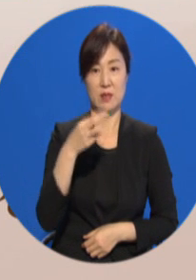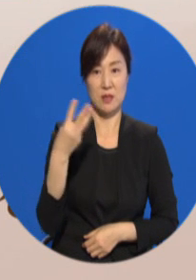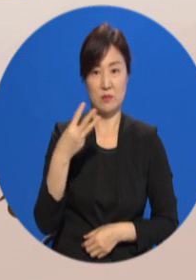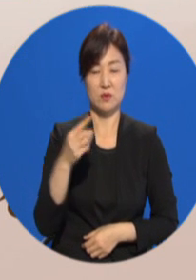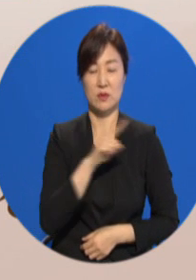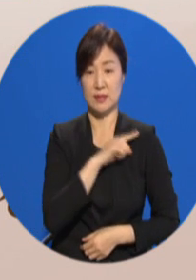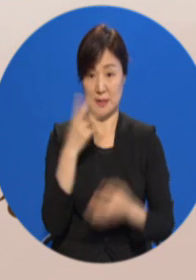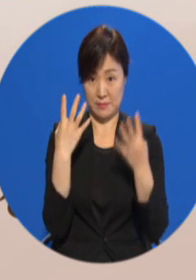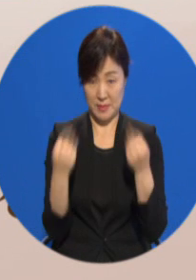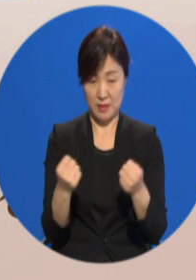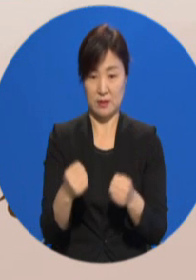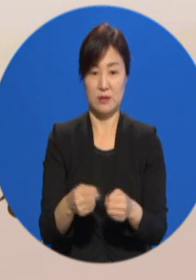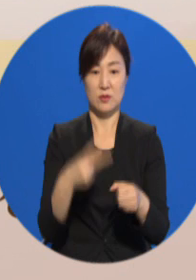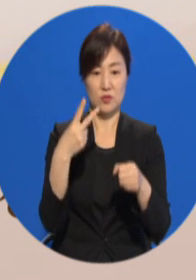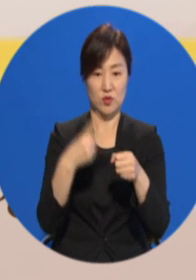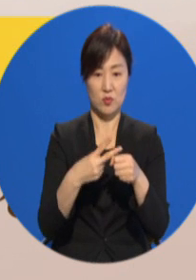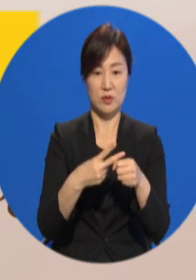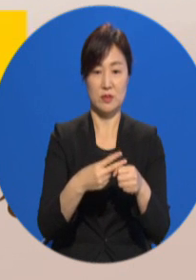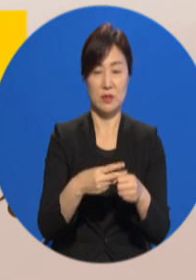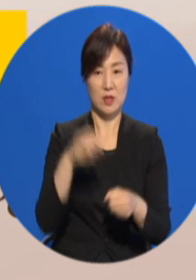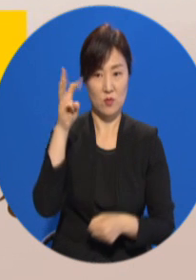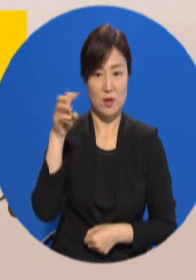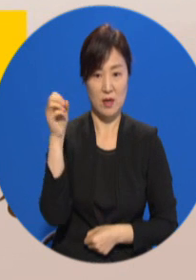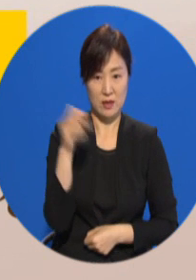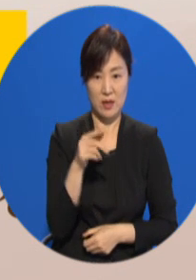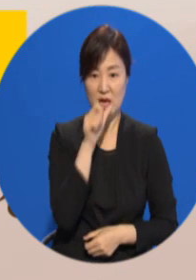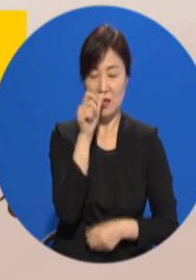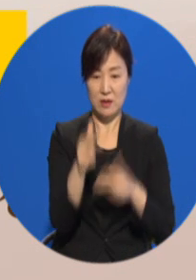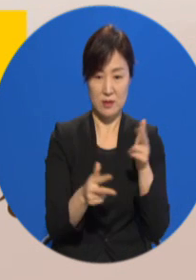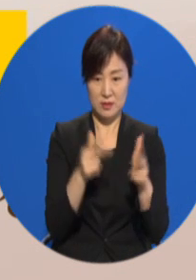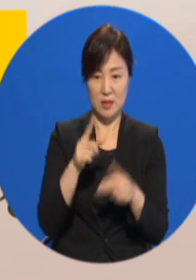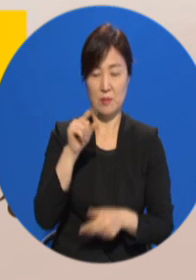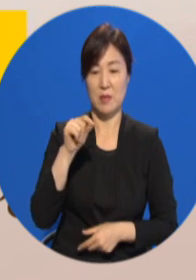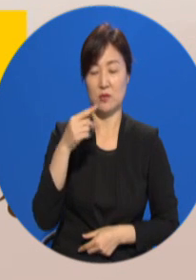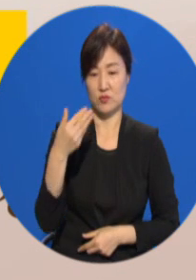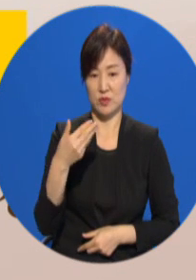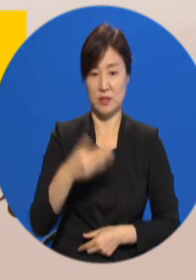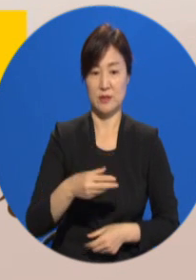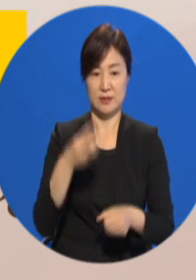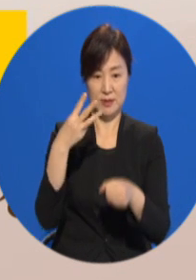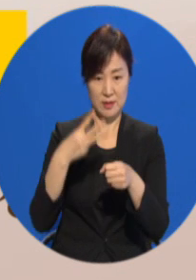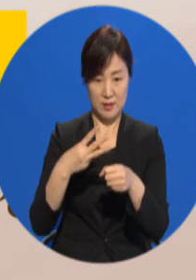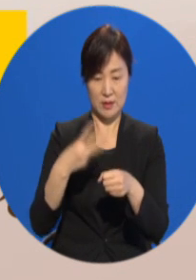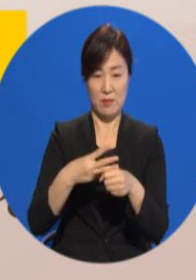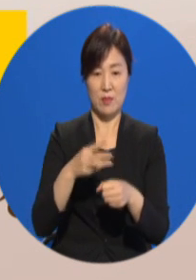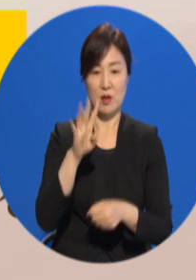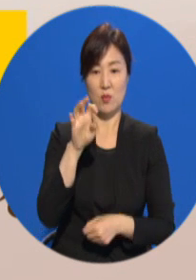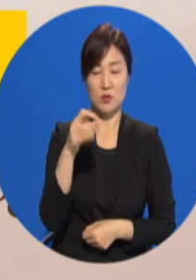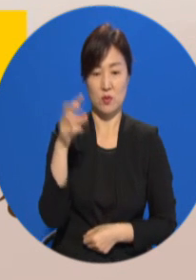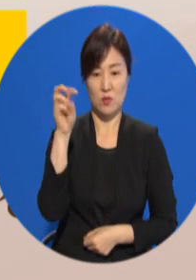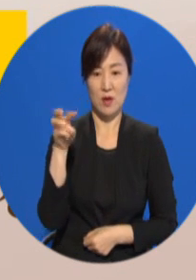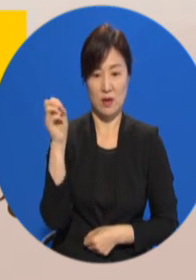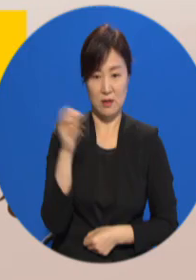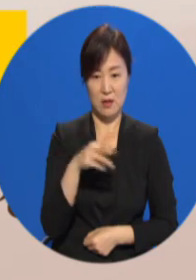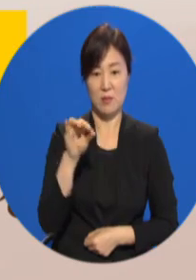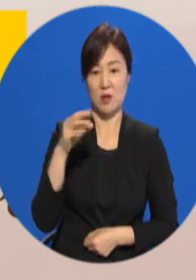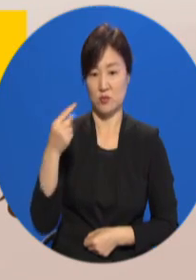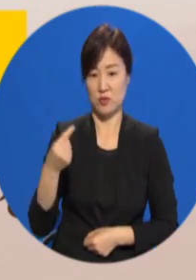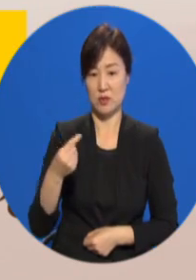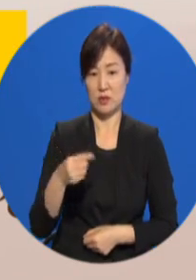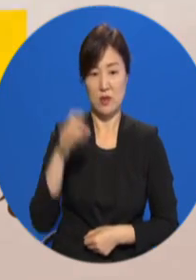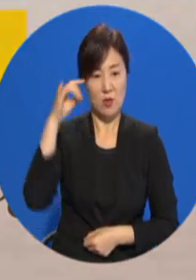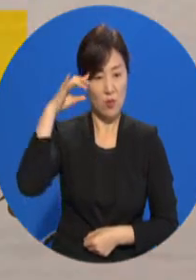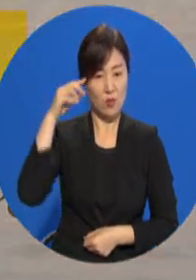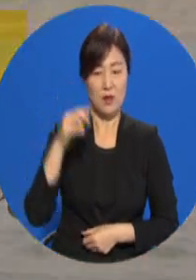가장 많고 포스코 광양제철소가 1만 9천여 톤으로 3위, 포스코 포항제철소가 1만 7천여 톤으로 4위로